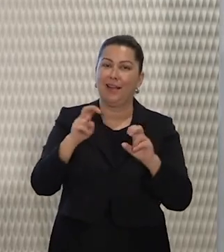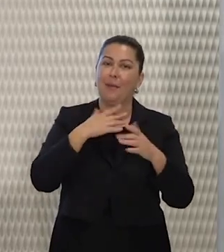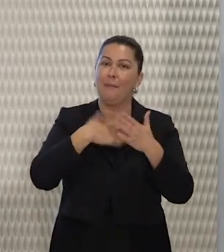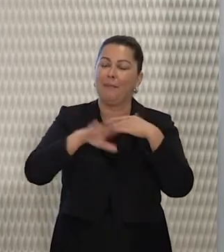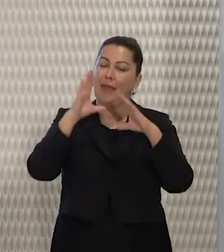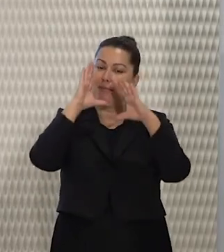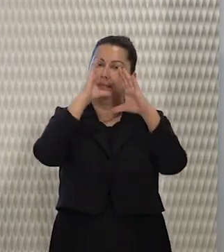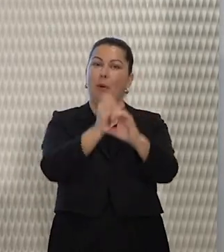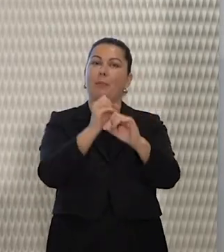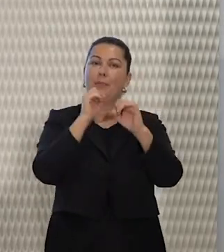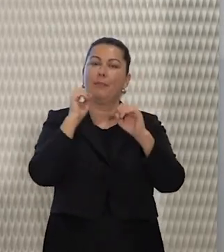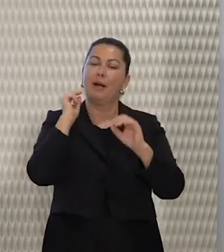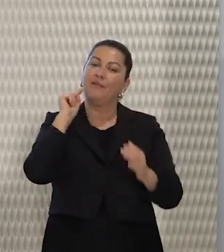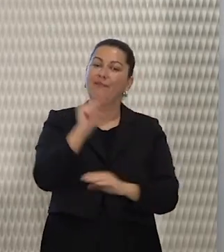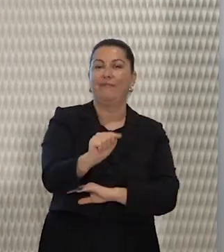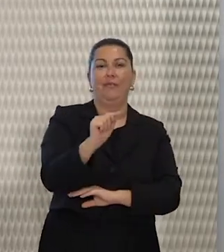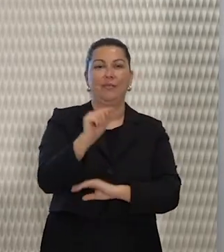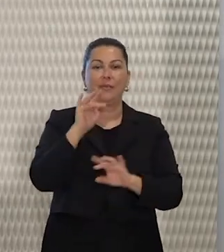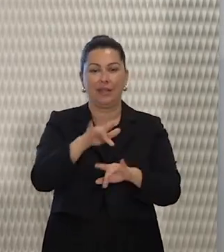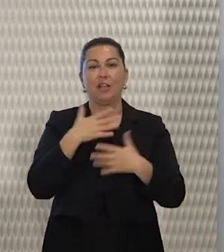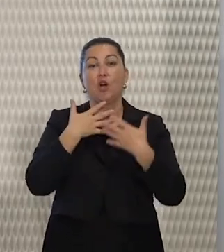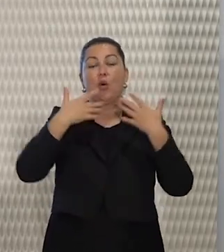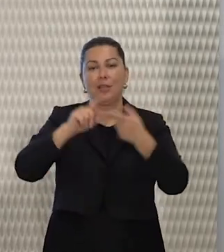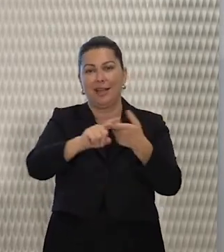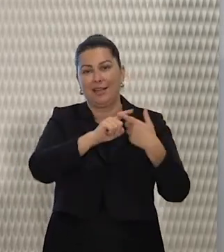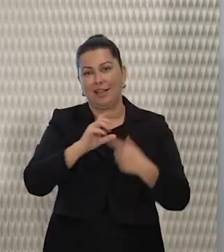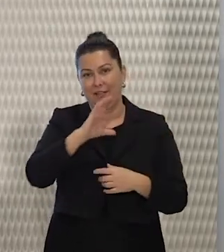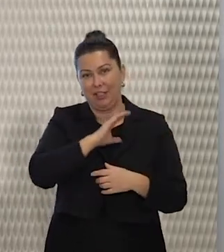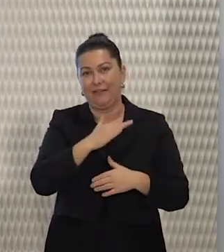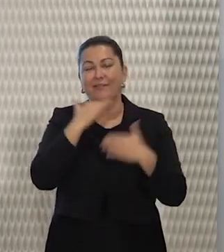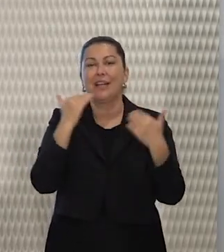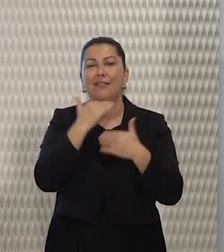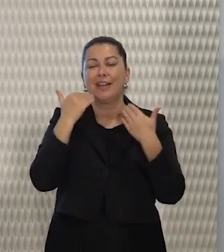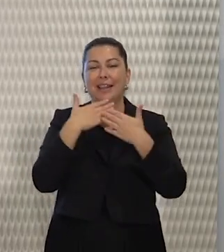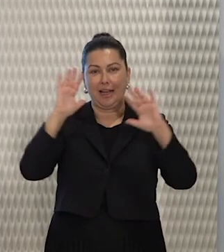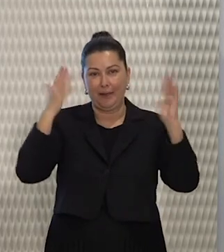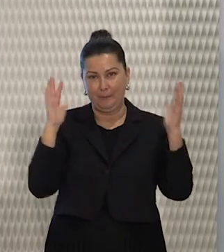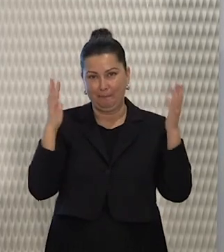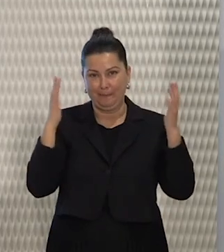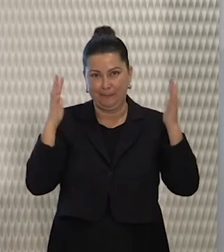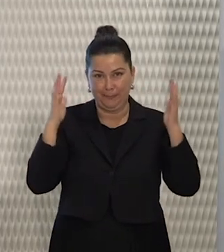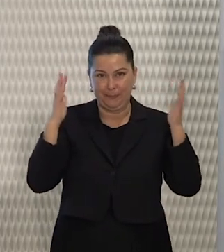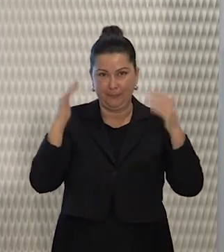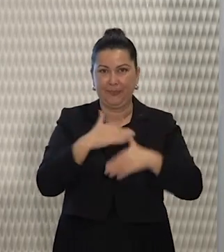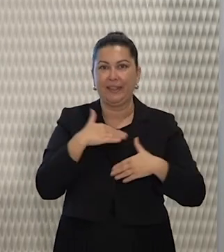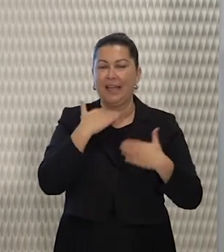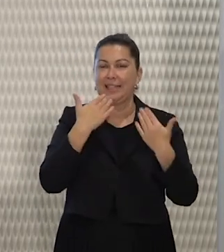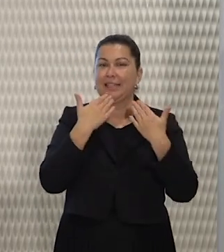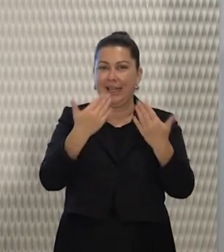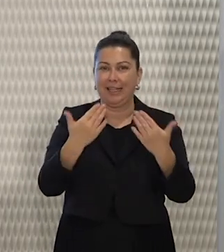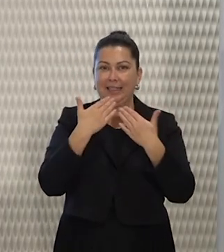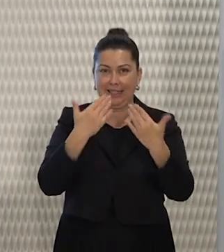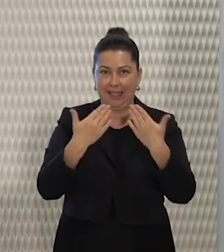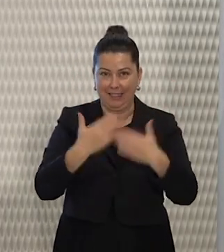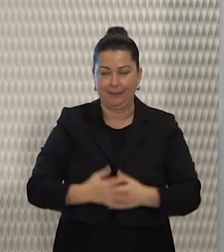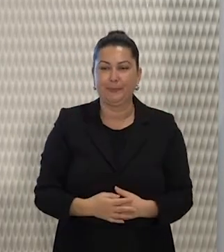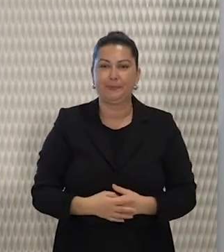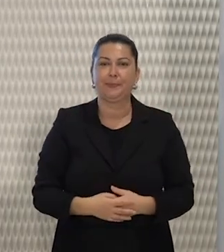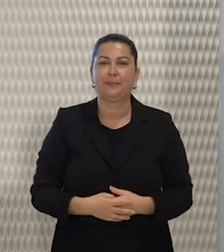gerückt habt, weil das eine riesengroße gesellschaftliche Chance ist. Vielen, vielen Dank. Danke. Herzlichen Dank, Herr Dr.